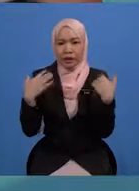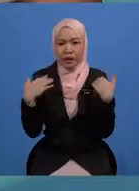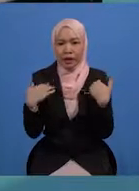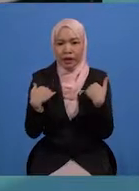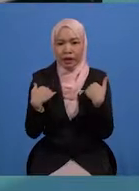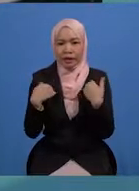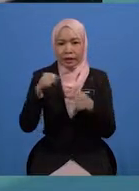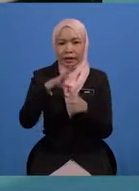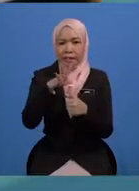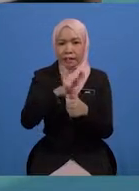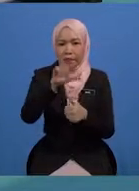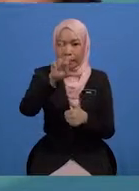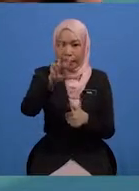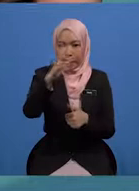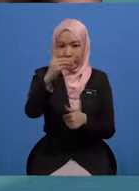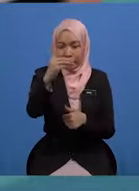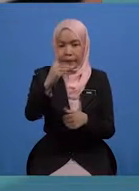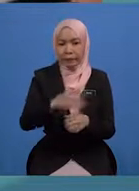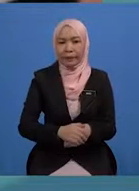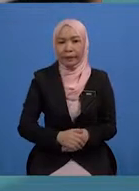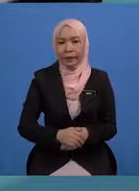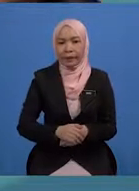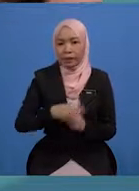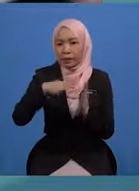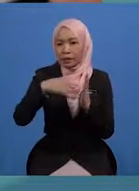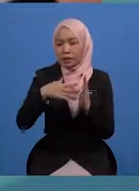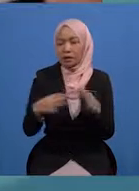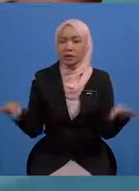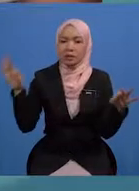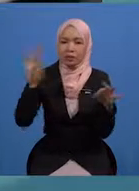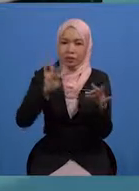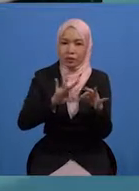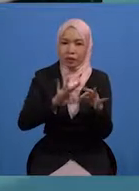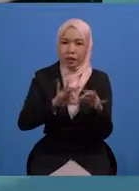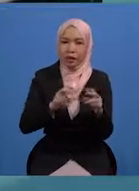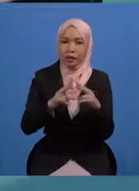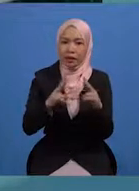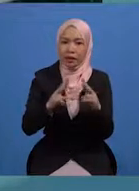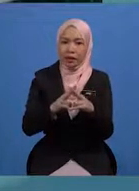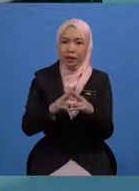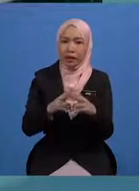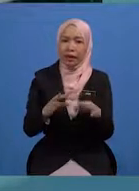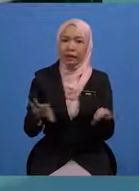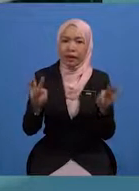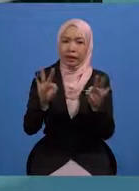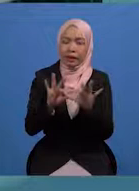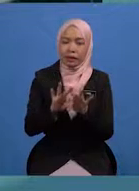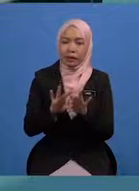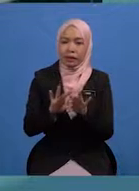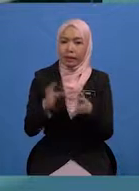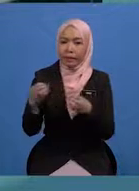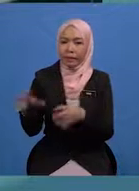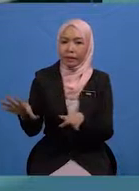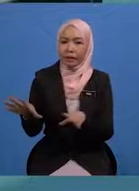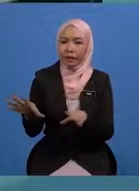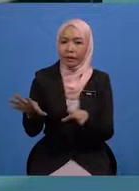dimensi. Berus yang sesuai amat diperlukan dalam langkah ini. Selepas siap semuanya, kita